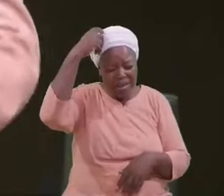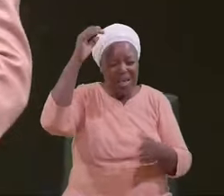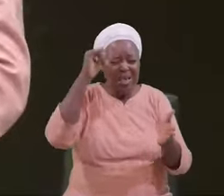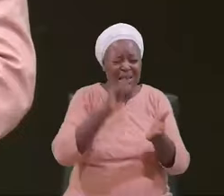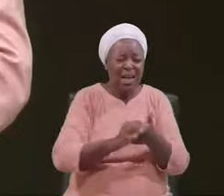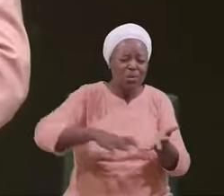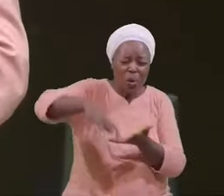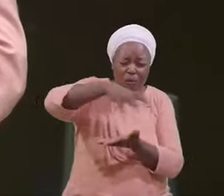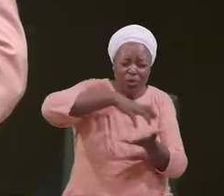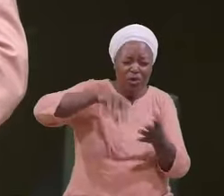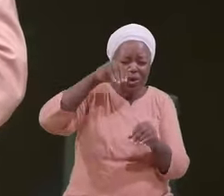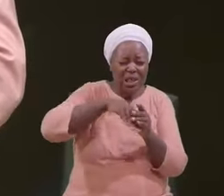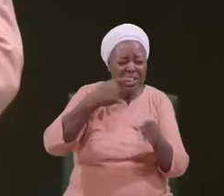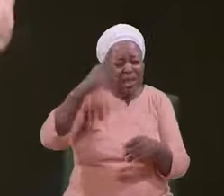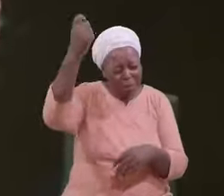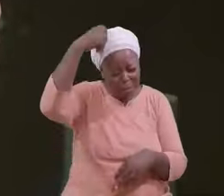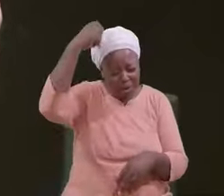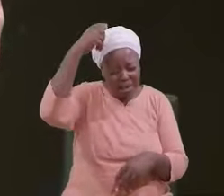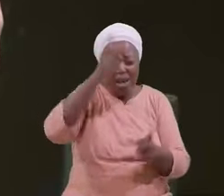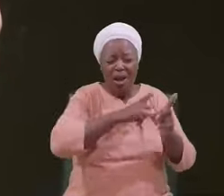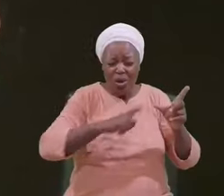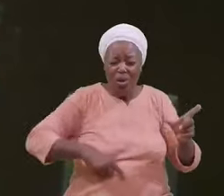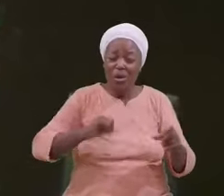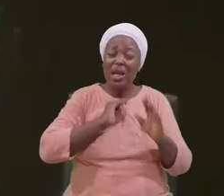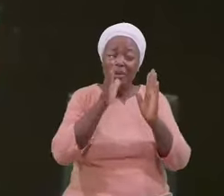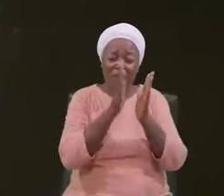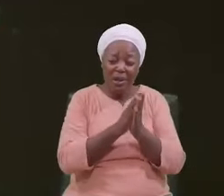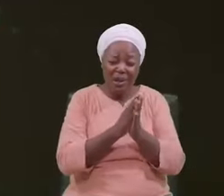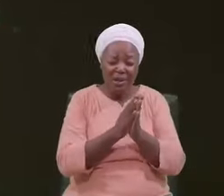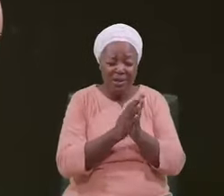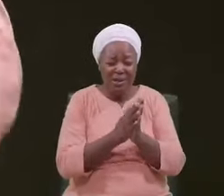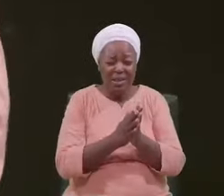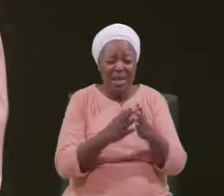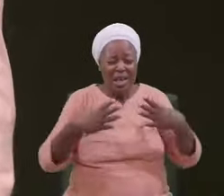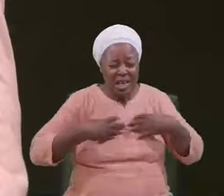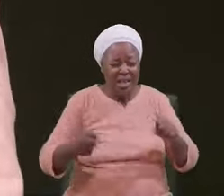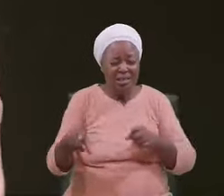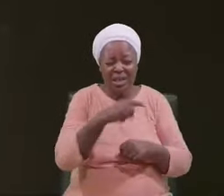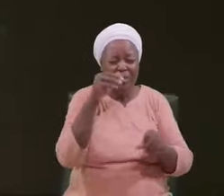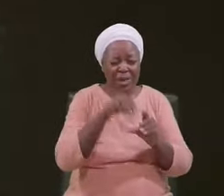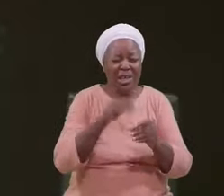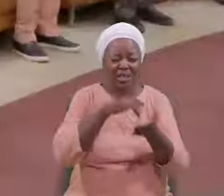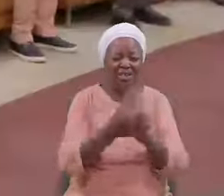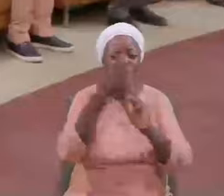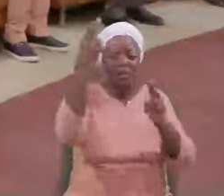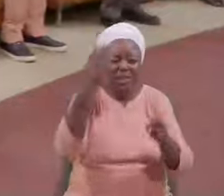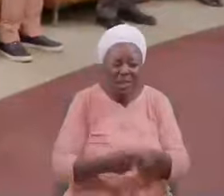cerveau, je prie, Seigneur, que tu les guéris tous au nom de Jésus-Christ.